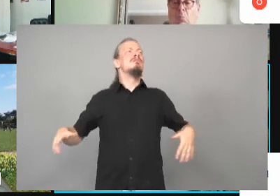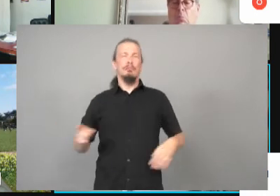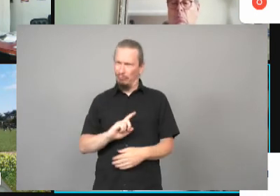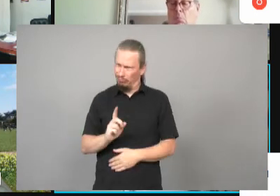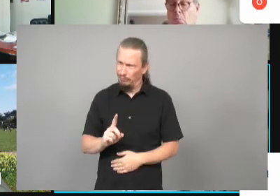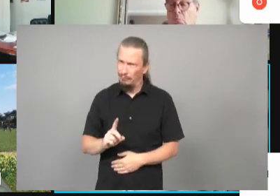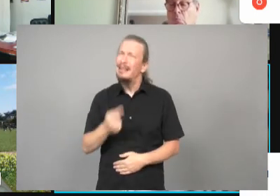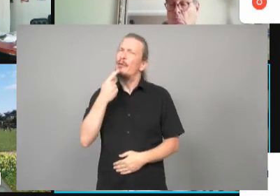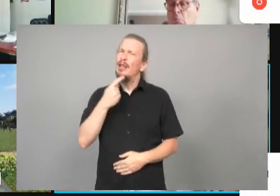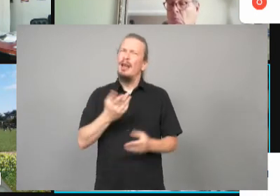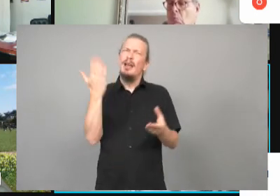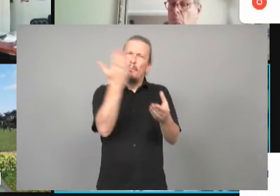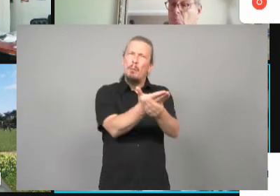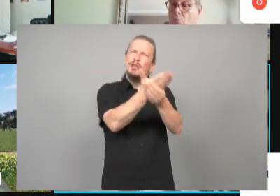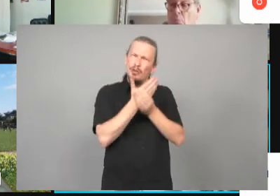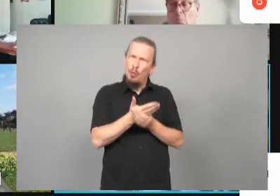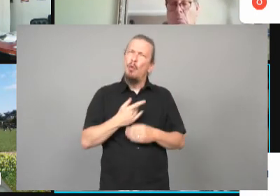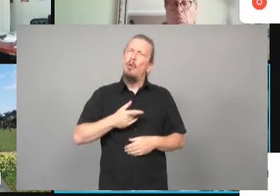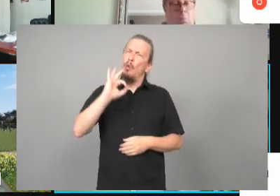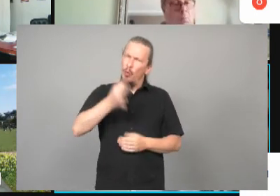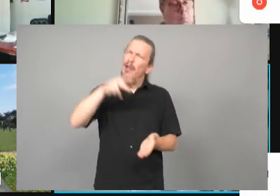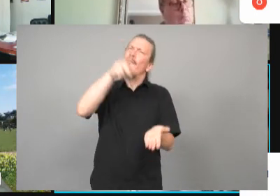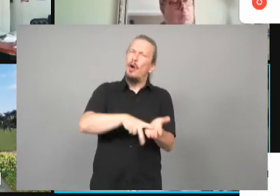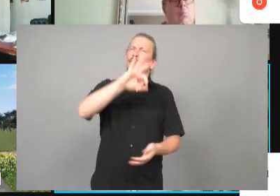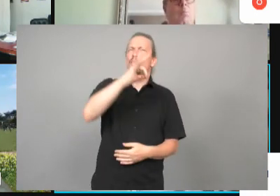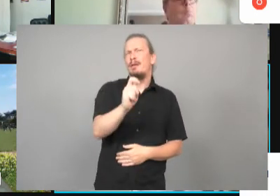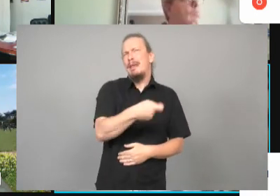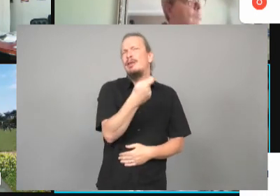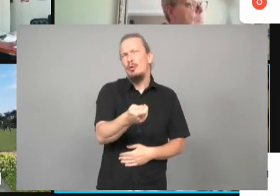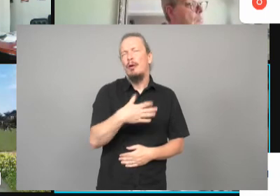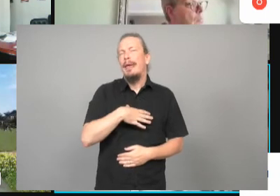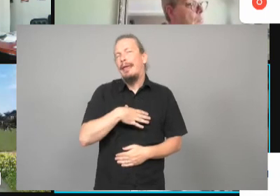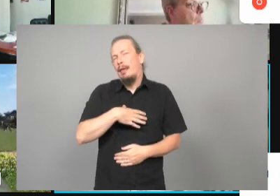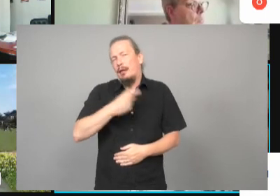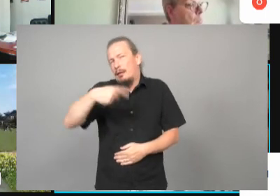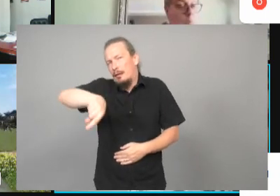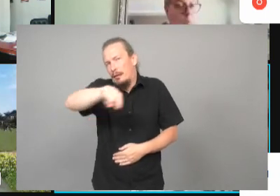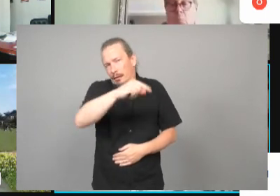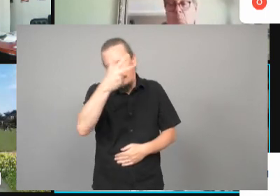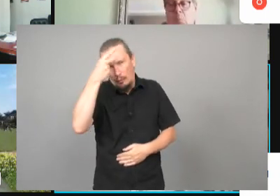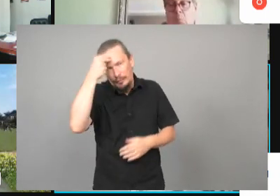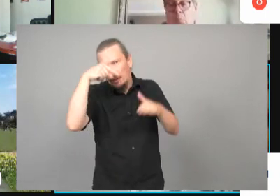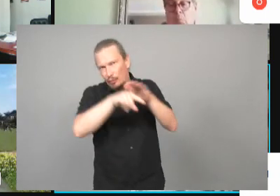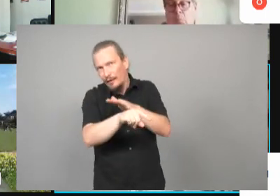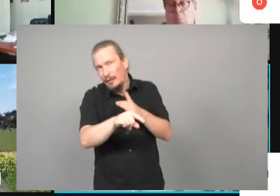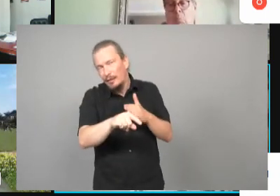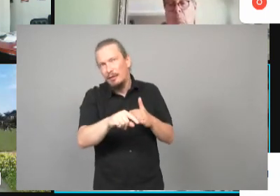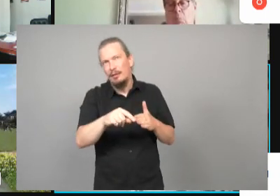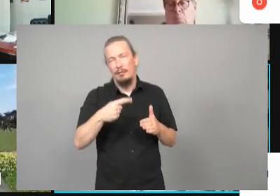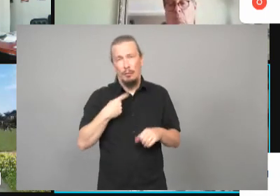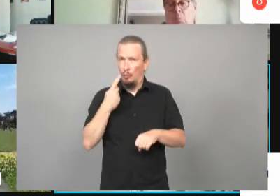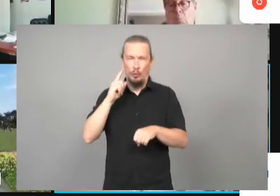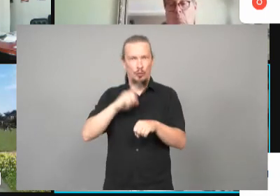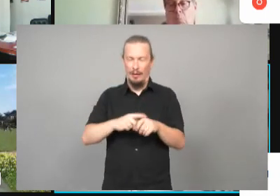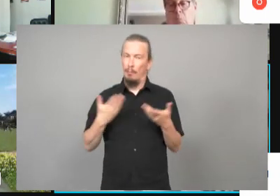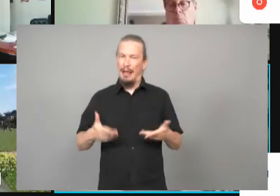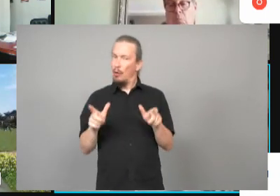sans objectif de desserte ni de qualité d'aménagement. Pour le futur réseau Vélo Plus, nous ne pourrons nous contenter d'un